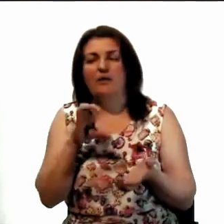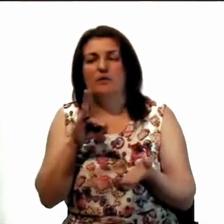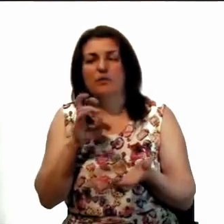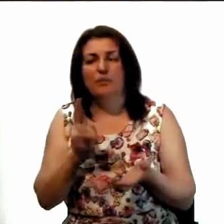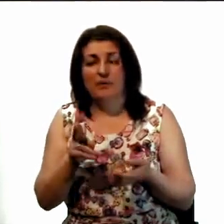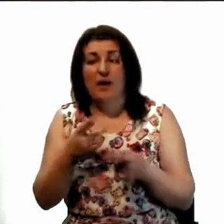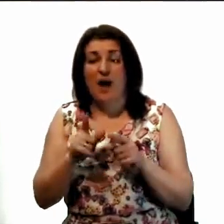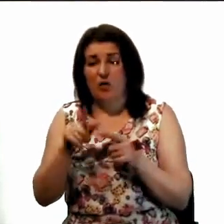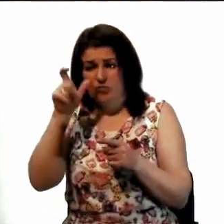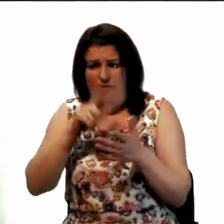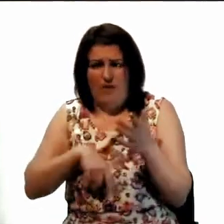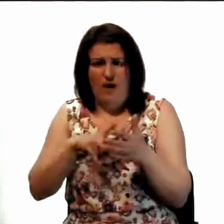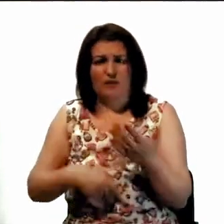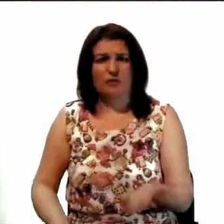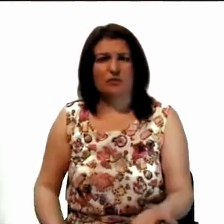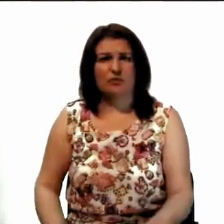Верующие.